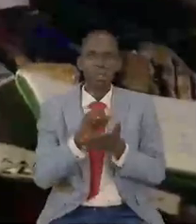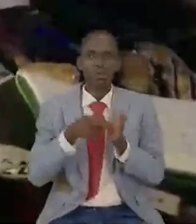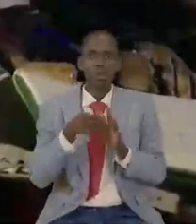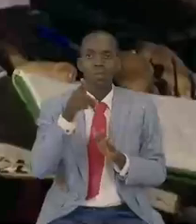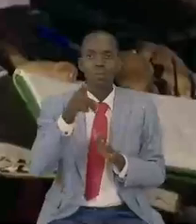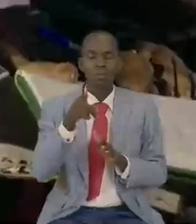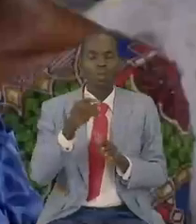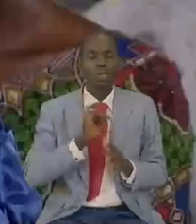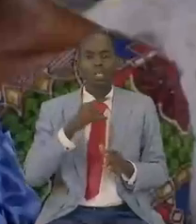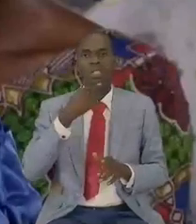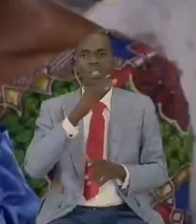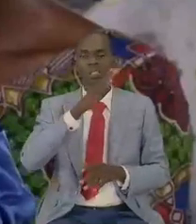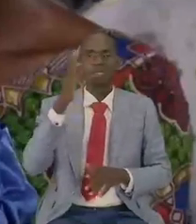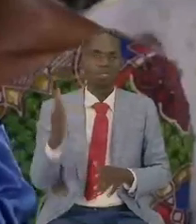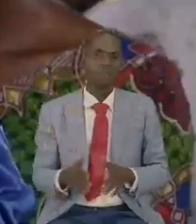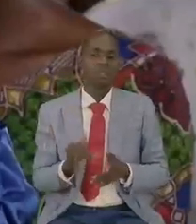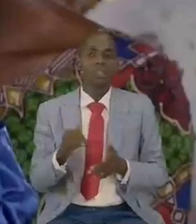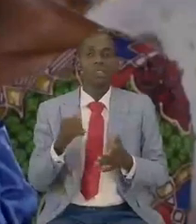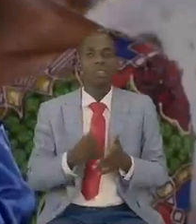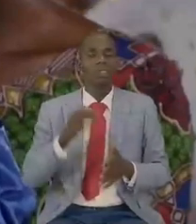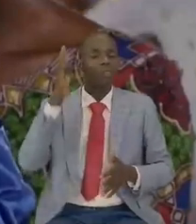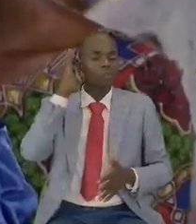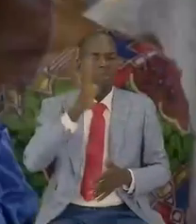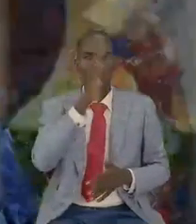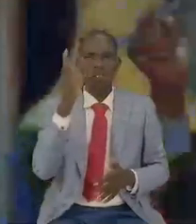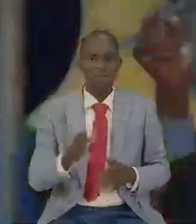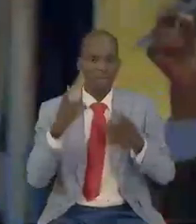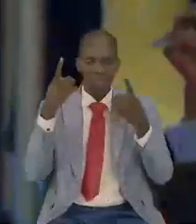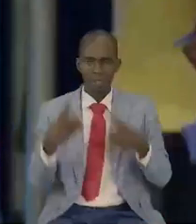jamais. Ça ne va jamais arriver.